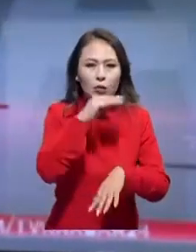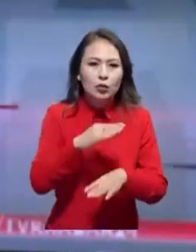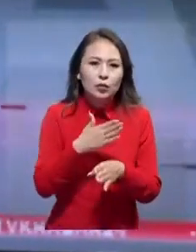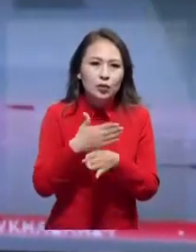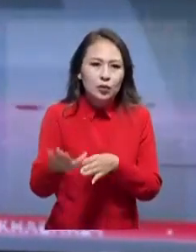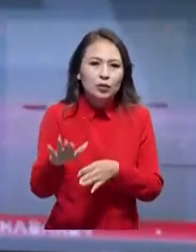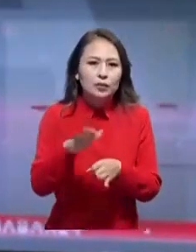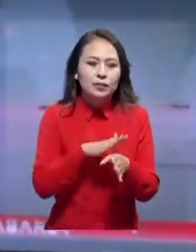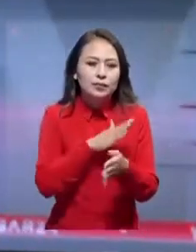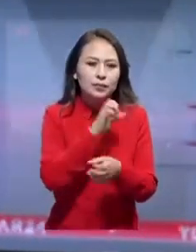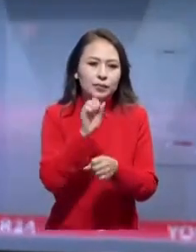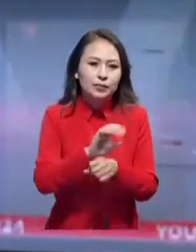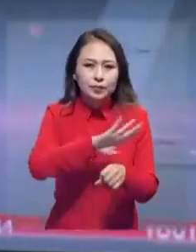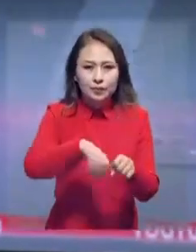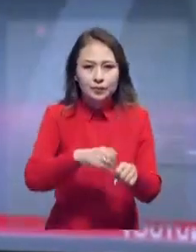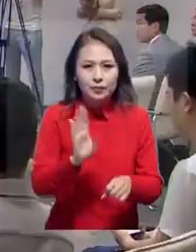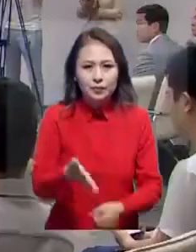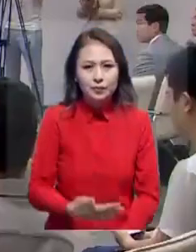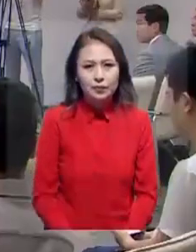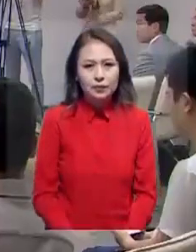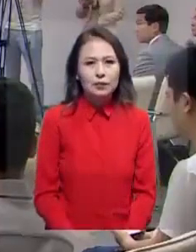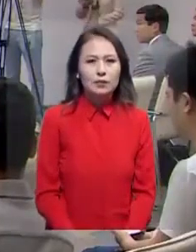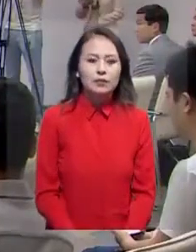шығарындыларын бөлінуі толығымен жойылады.